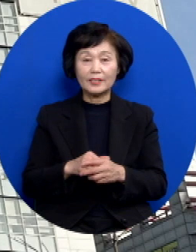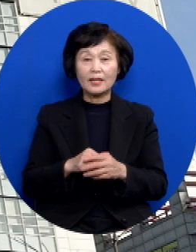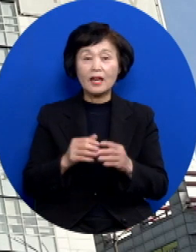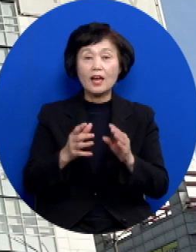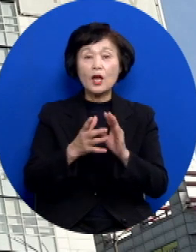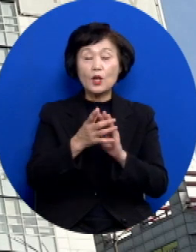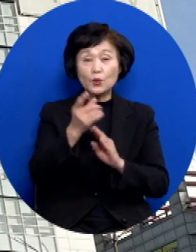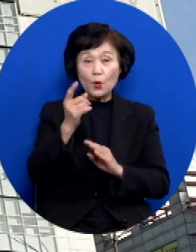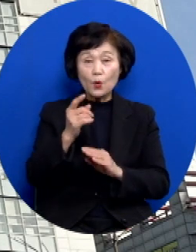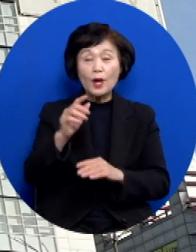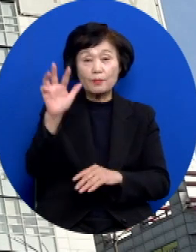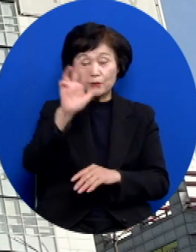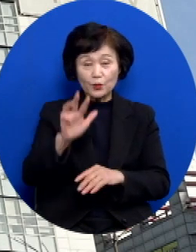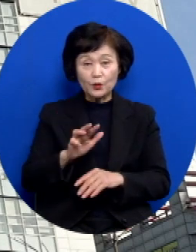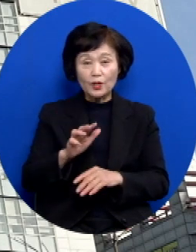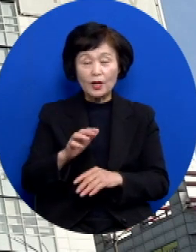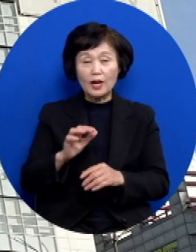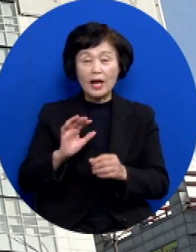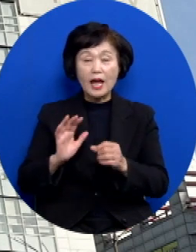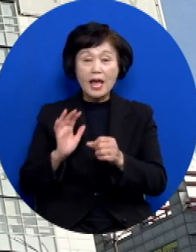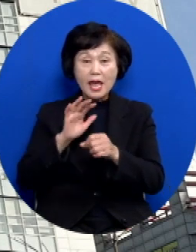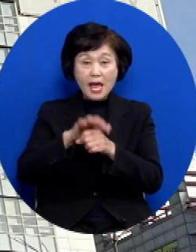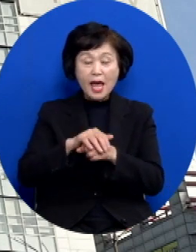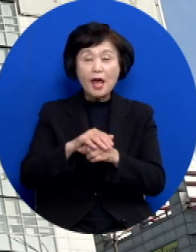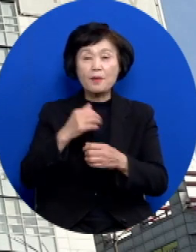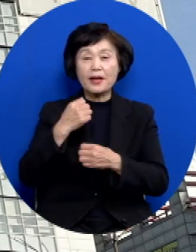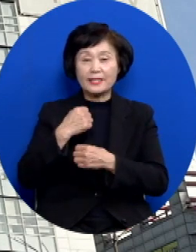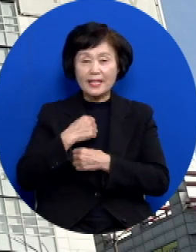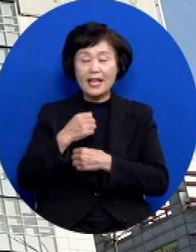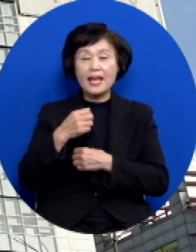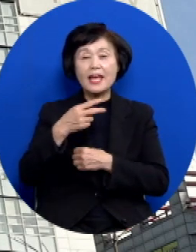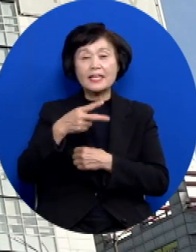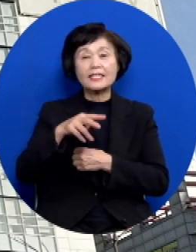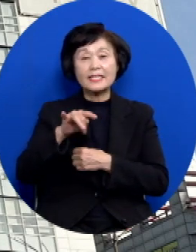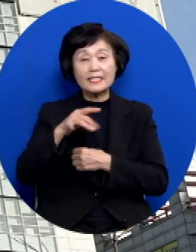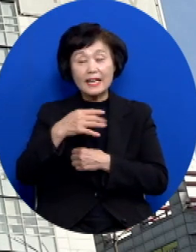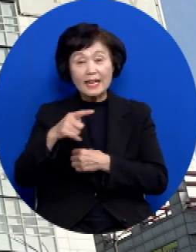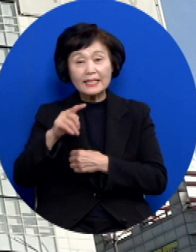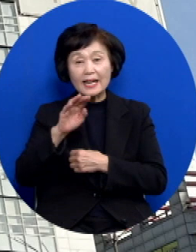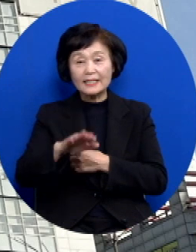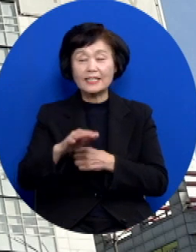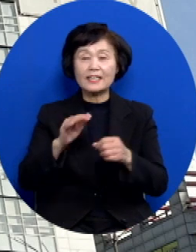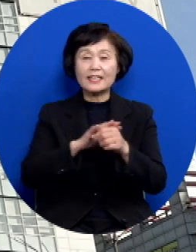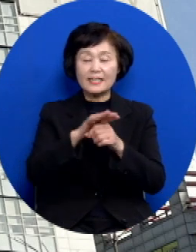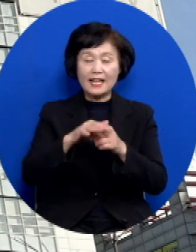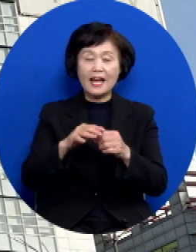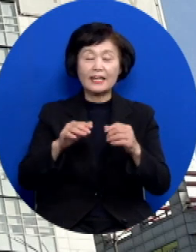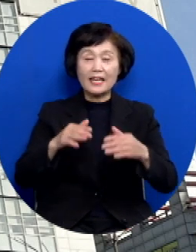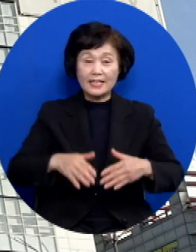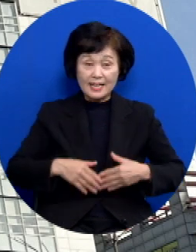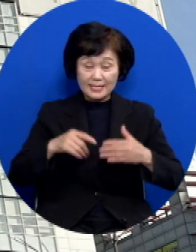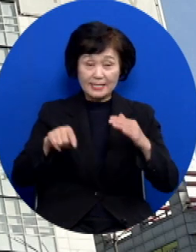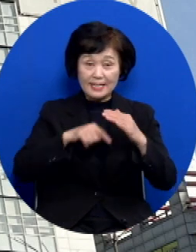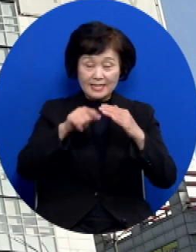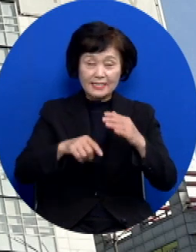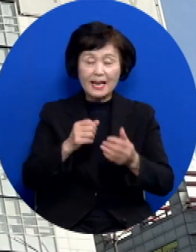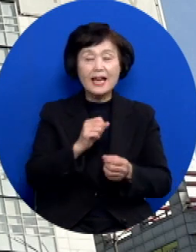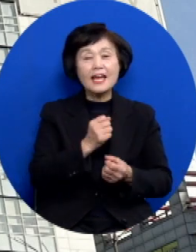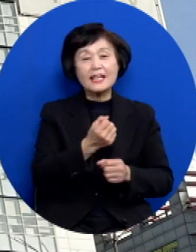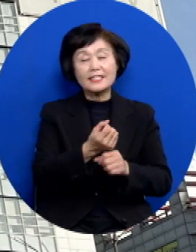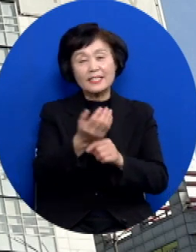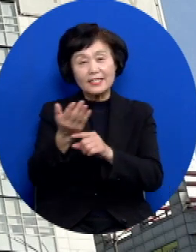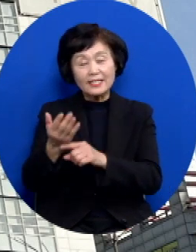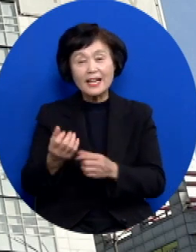대한예술극장로의 통합총회가 해병대 이사단과 애기봉에서 2023년 사랑의 온차 전달식을 가졌습니다.